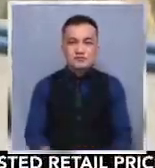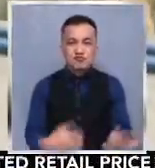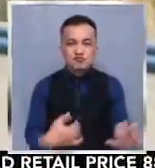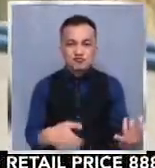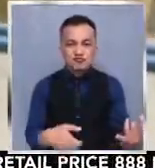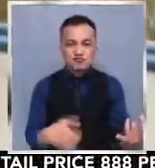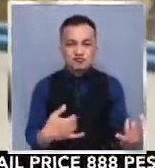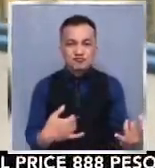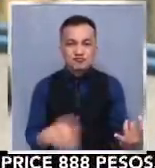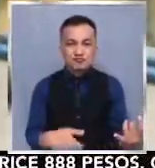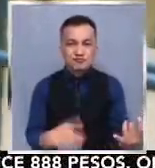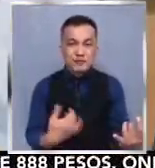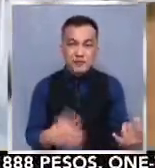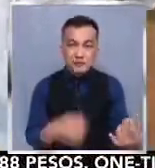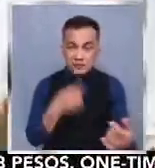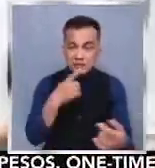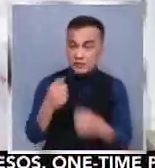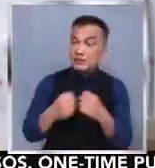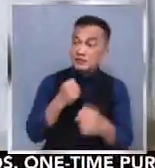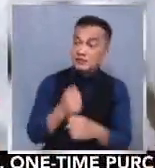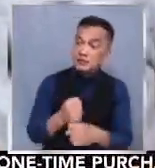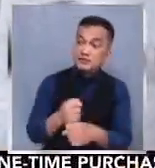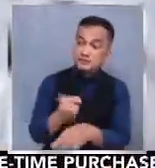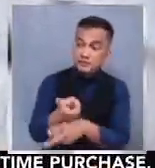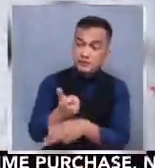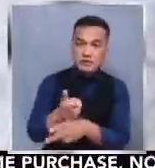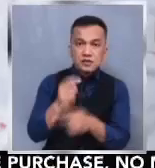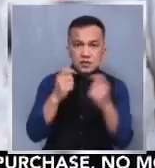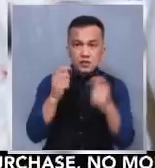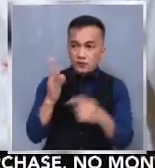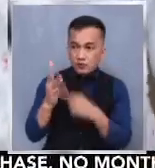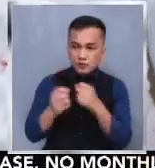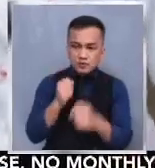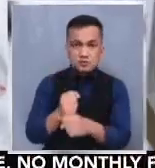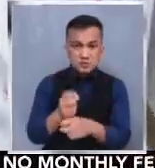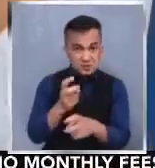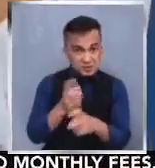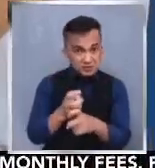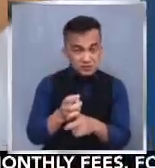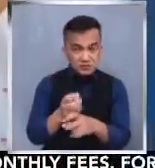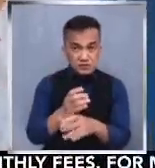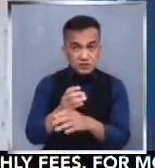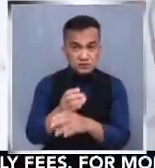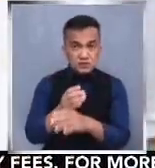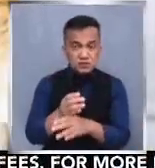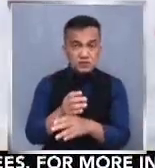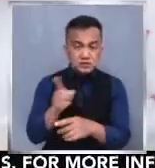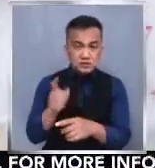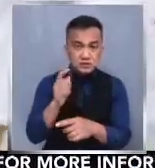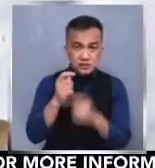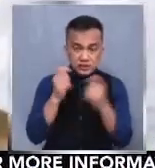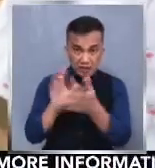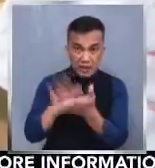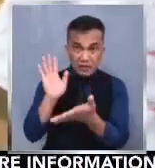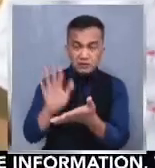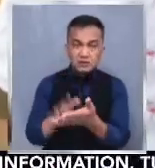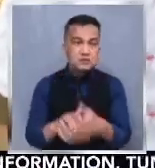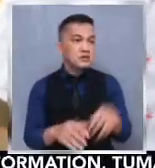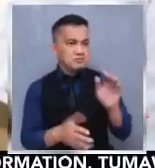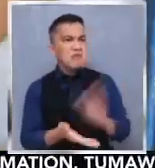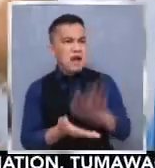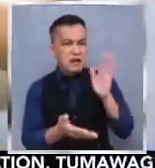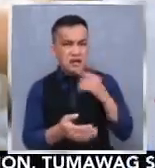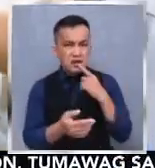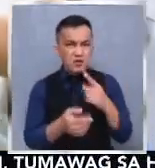Ilang taon ka na nag-aalaga ng tigre? 40 years. Mahal pa mag-aalaga ng bigkat para na tiger? Mahal po kasi tumak nila is times 10 of a human